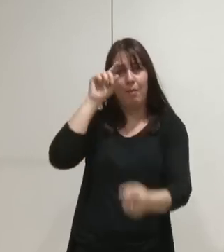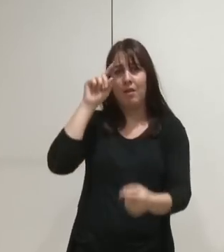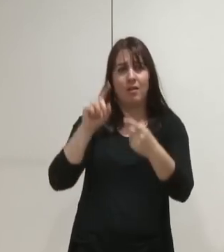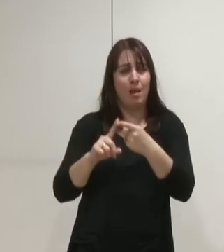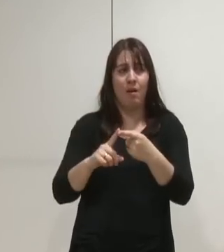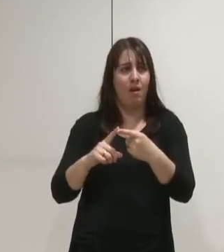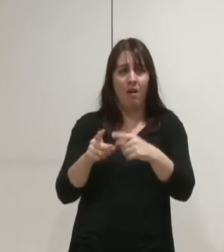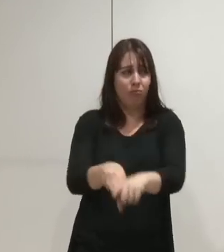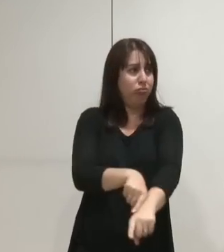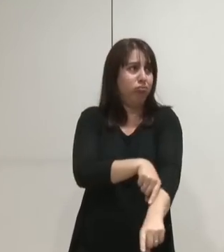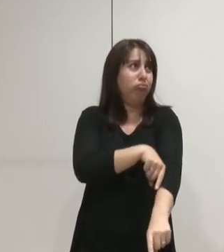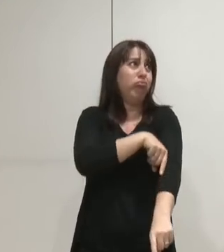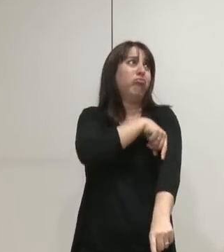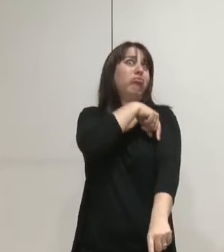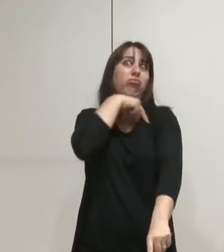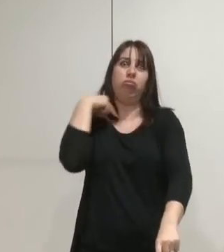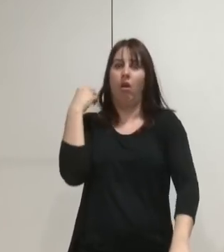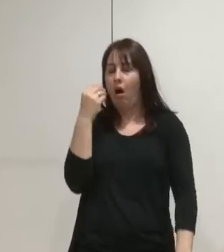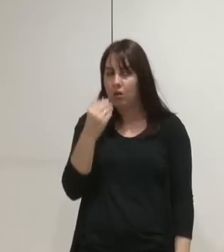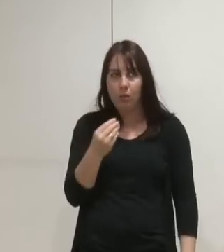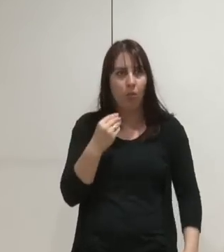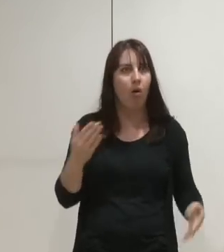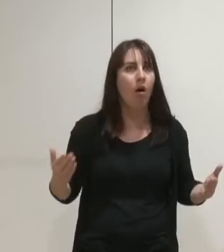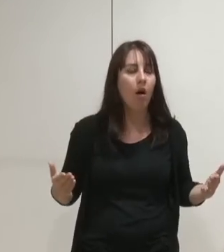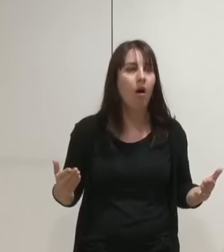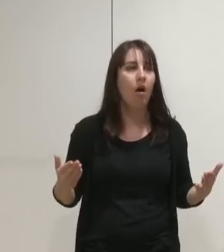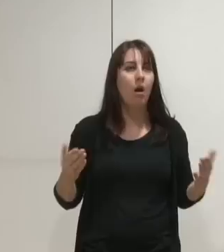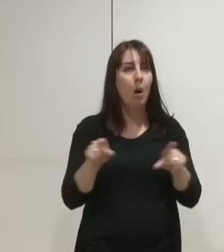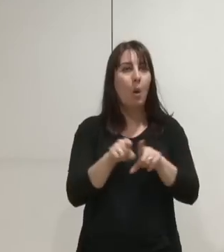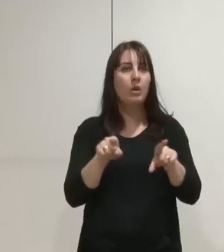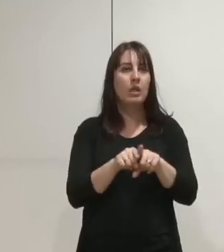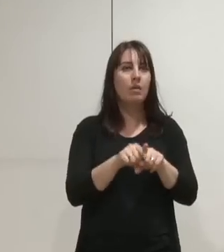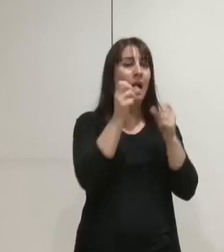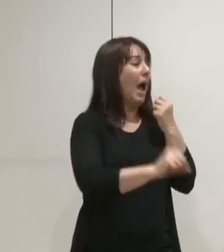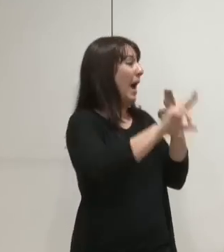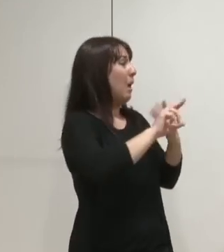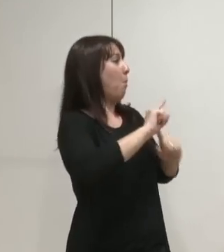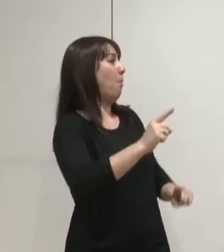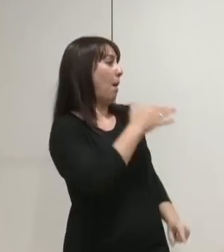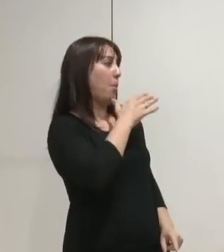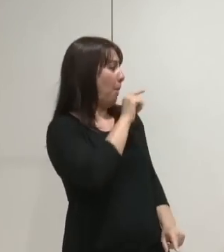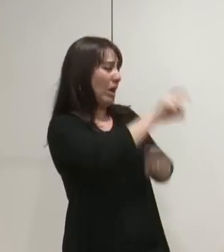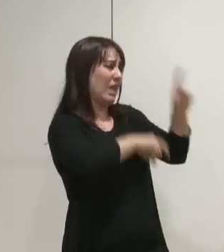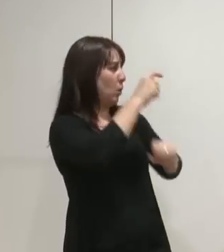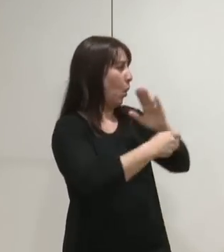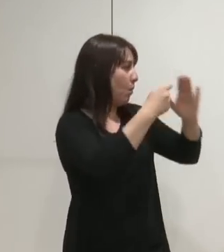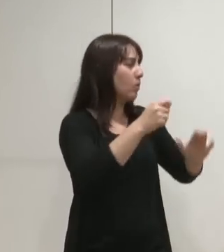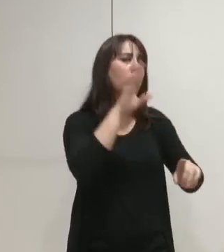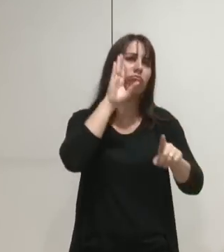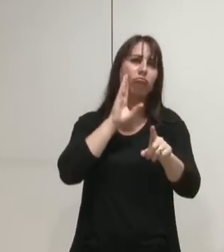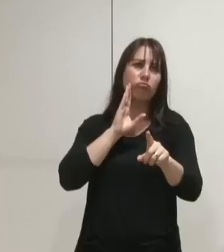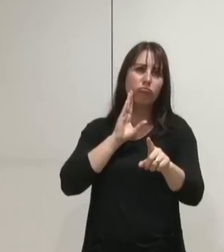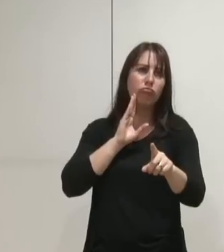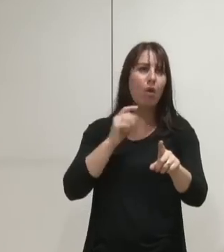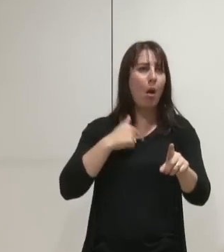déjà fort longtemps et et que effectivement ce n'est pas la capacité il y a il y a je vous invite à